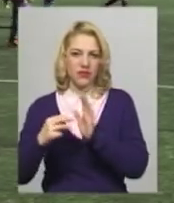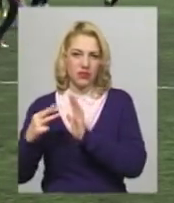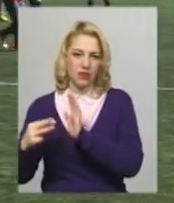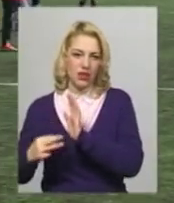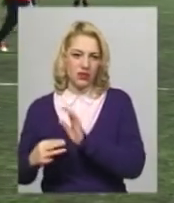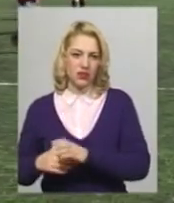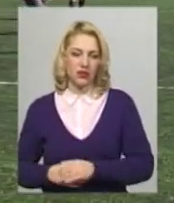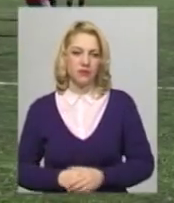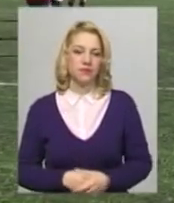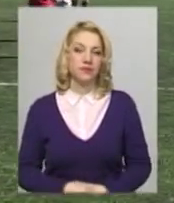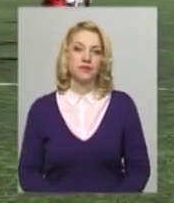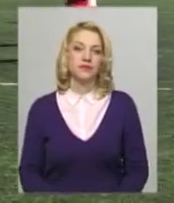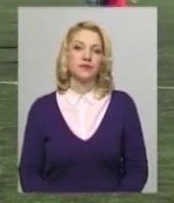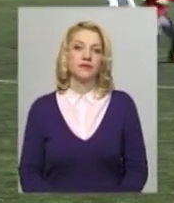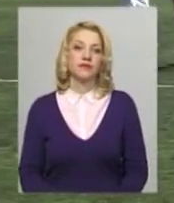18.